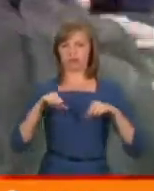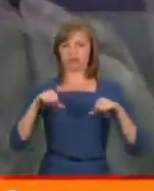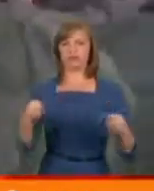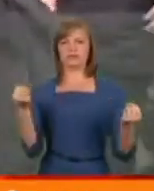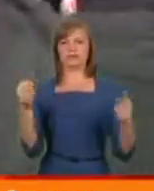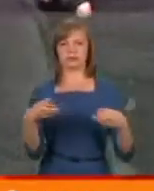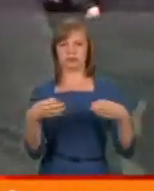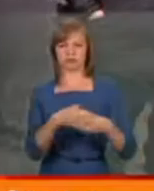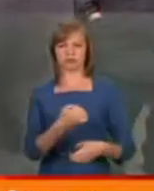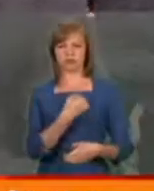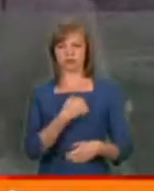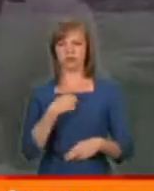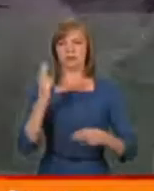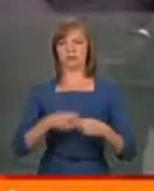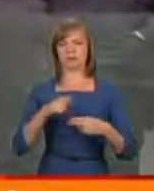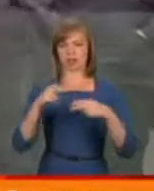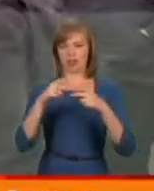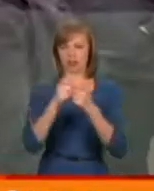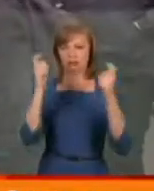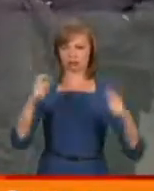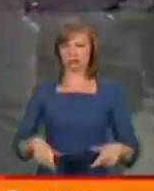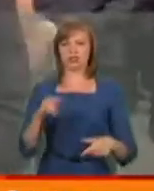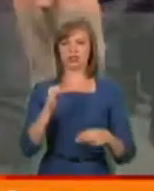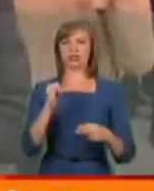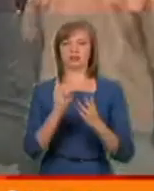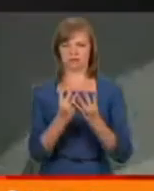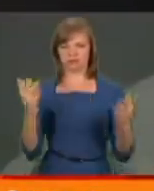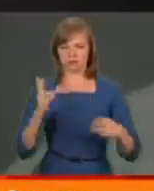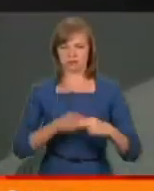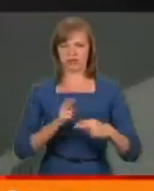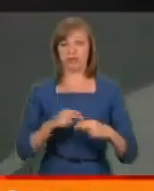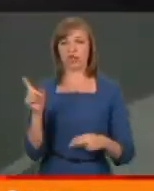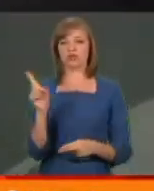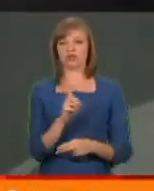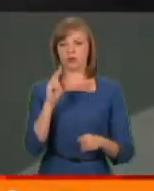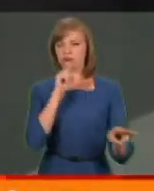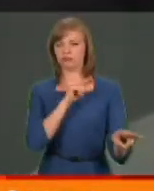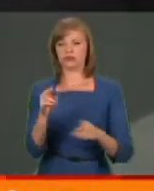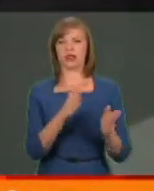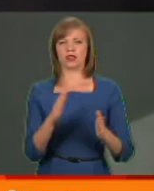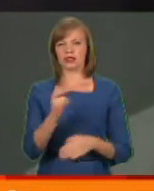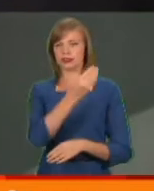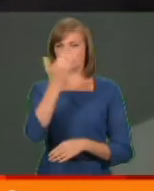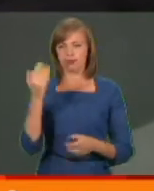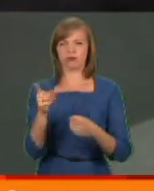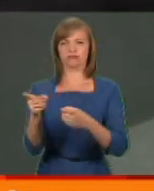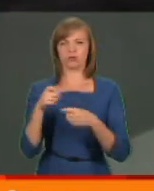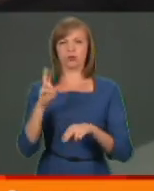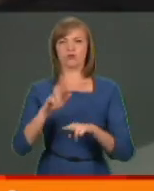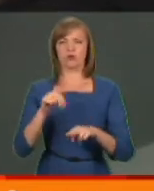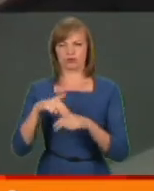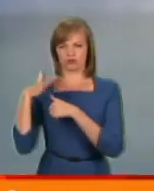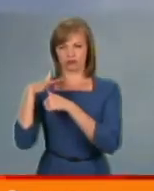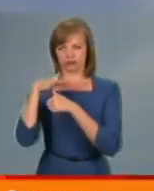загони спецпризначенців, металеві паркани та рамки металошукачів. Щоб пильнувати лад із неба, залучили